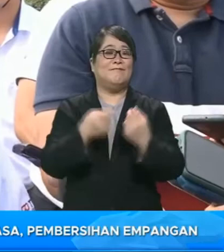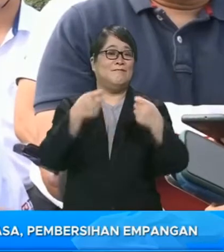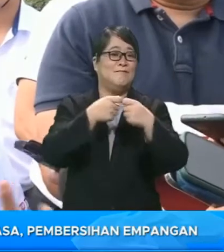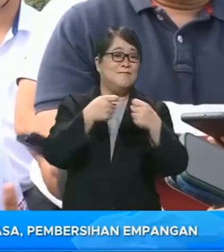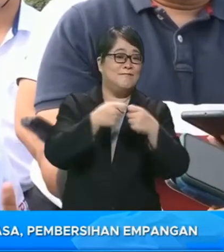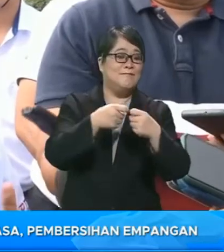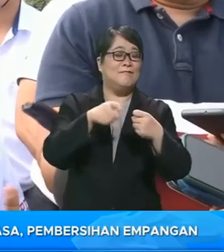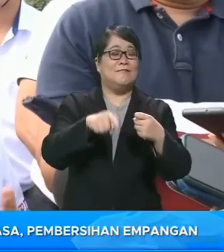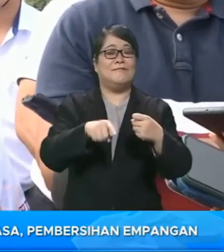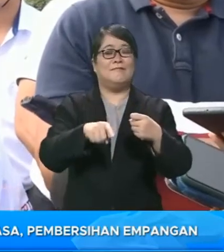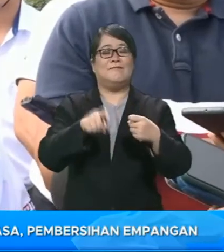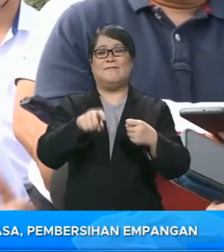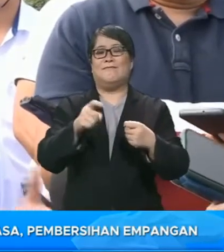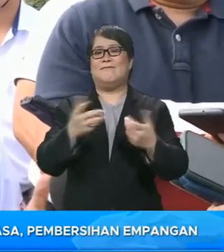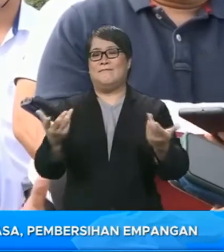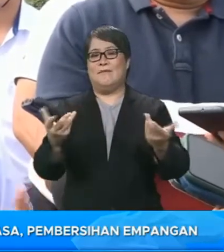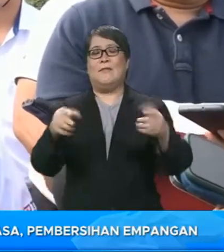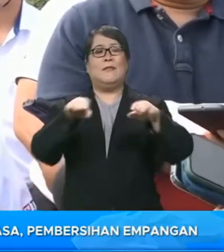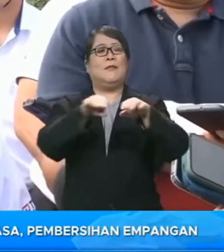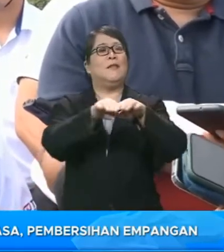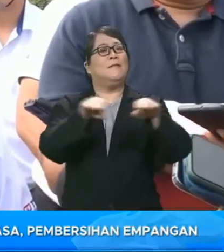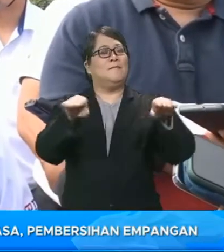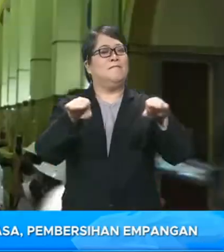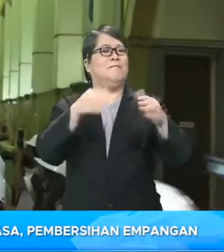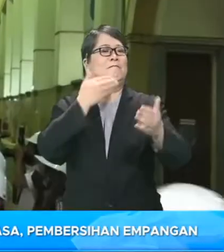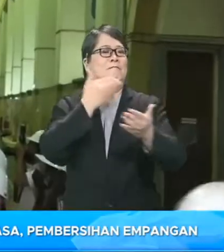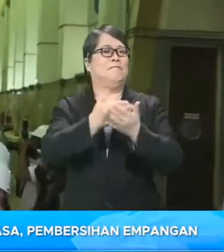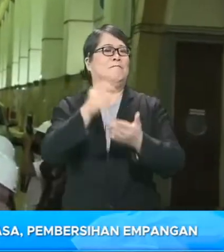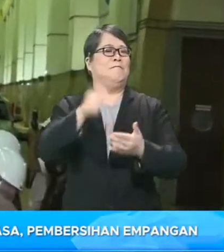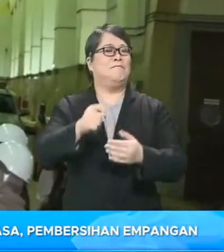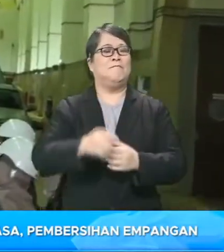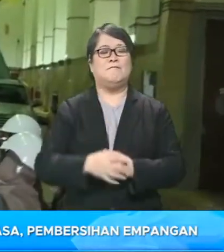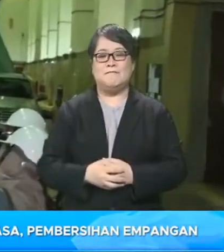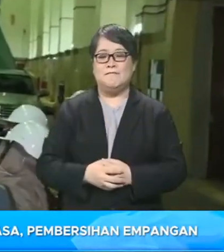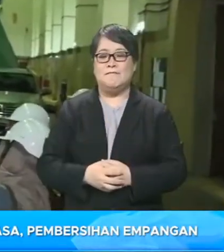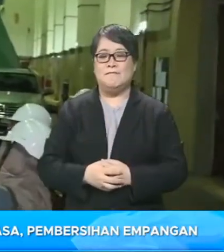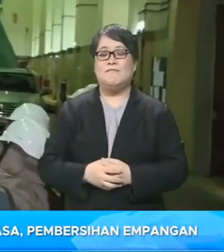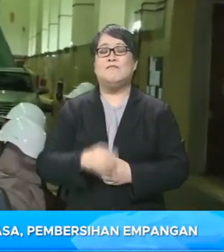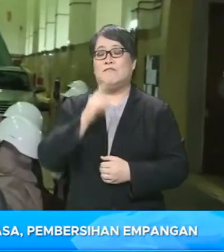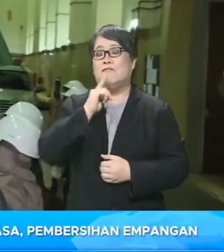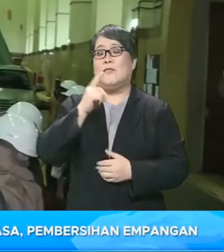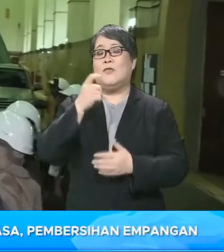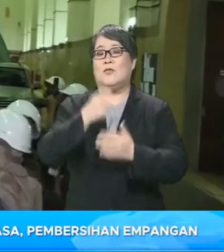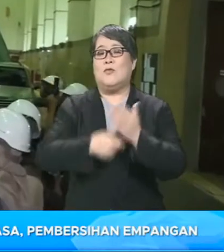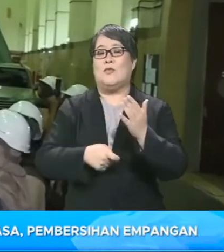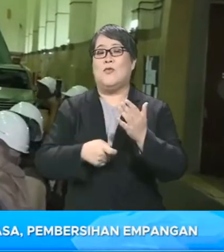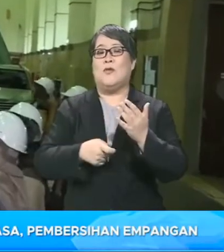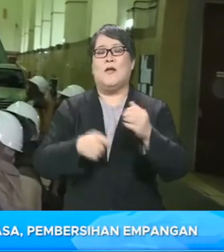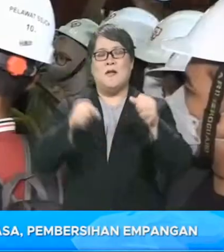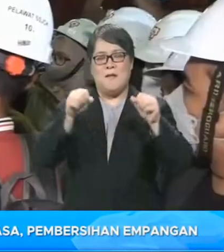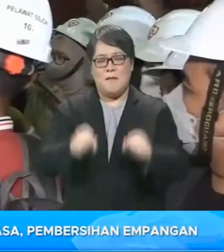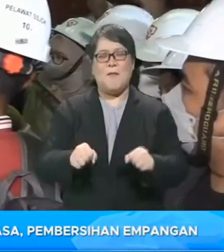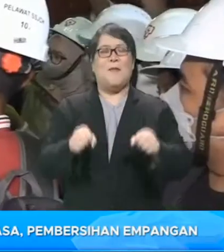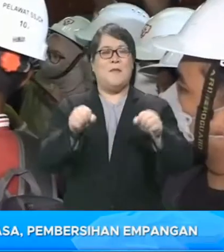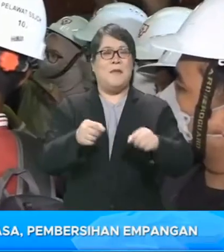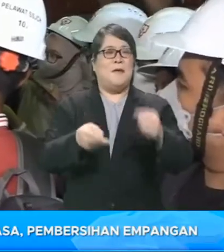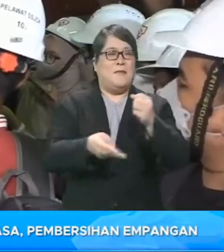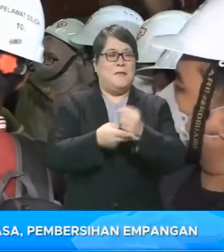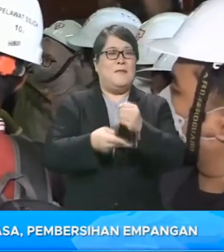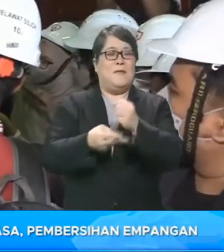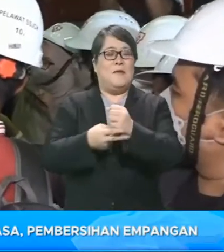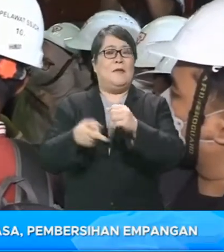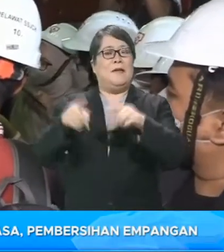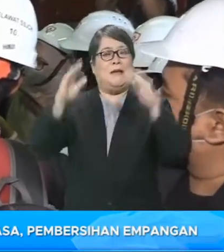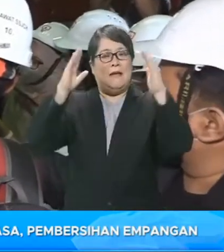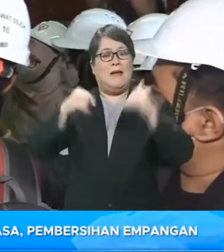berada dalam tahap yang baik. Meskipun kos tersebut masih lagi dapat diuruskan, beliau amat berharap